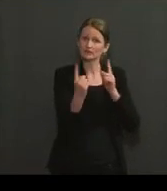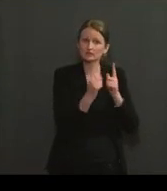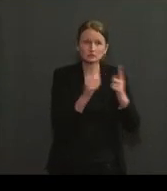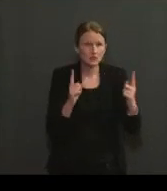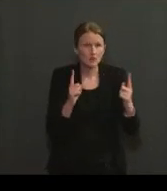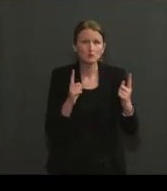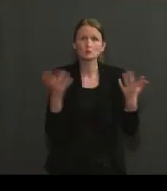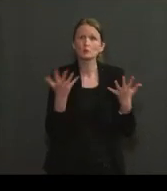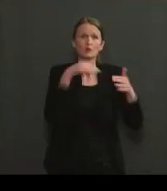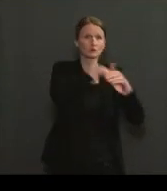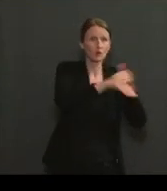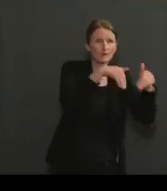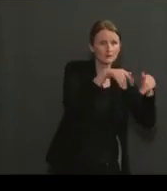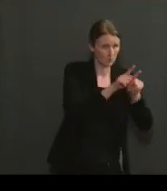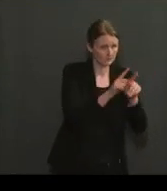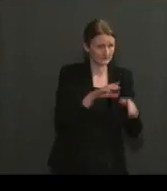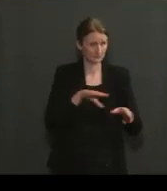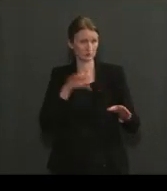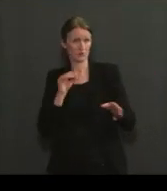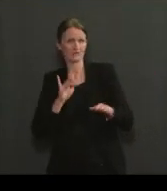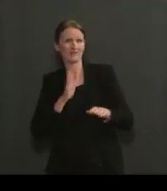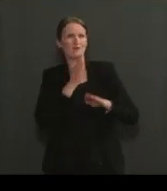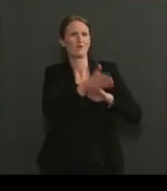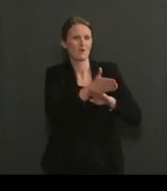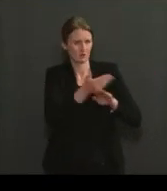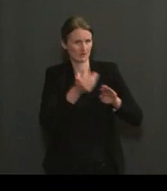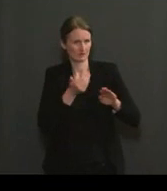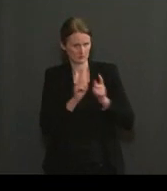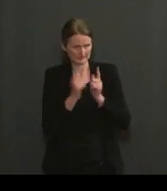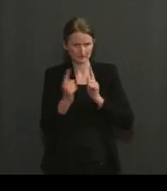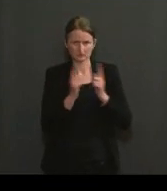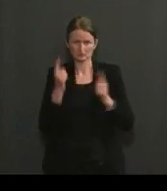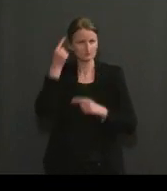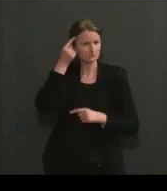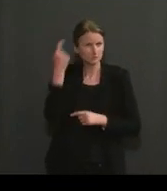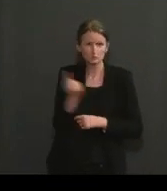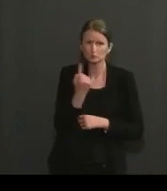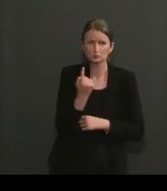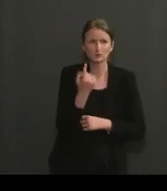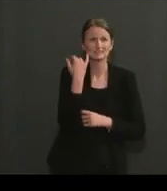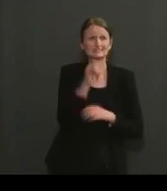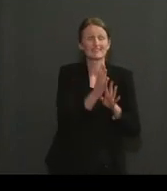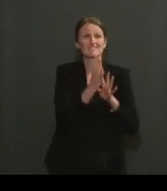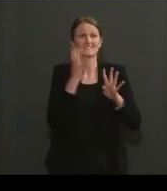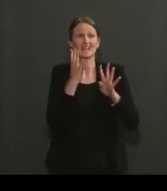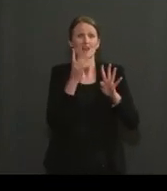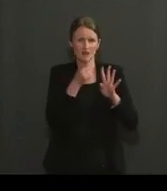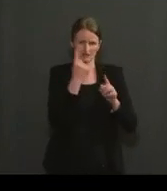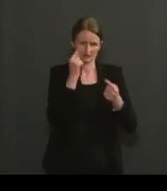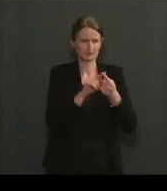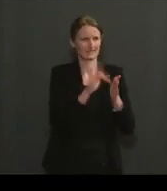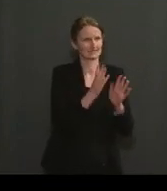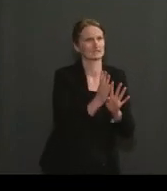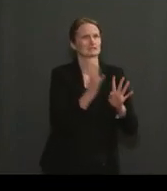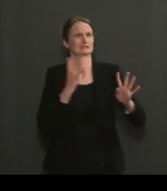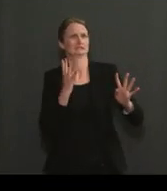occupé, qu'une longue file se forme, revenez si vous le pouvez à un moment plus calme. N'attendons pas non plus le dernier samedi avant le 24 pour